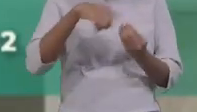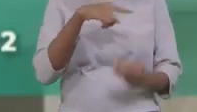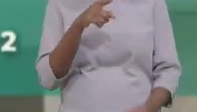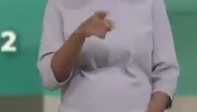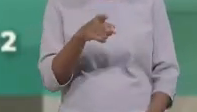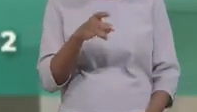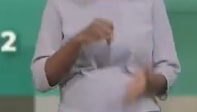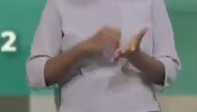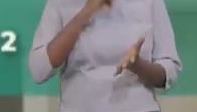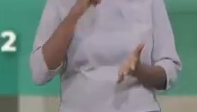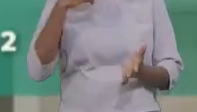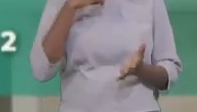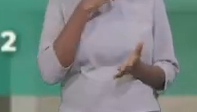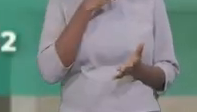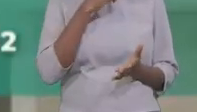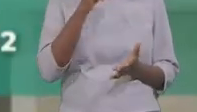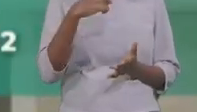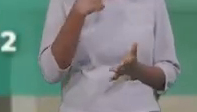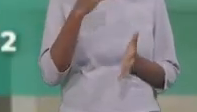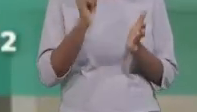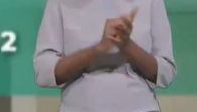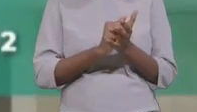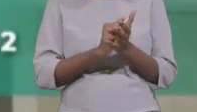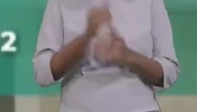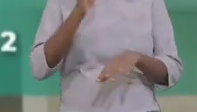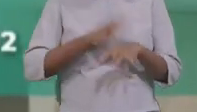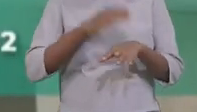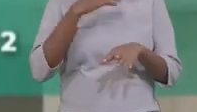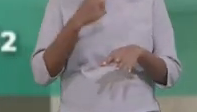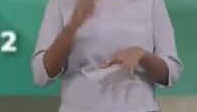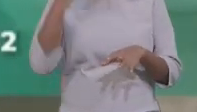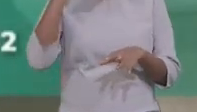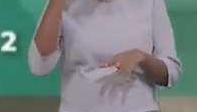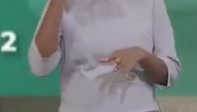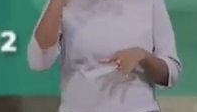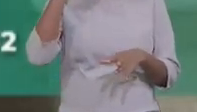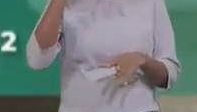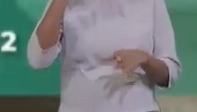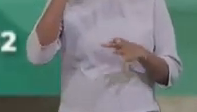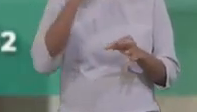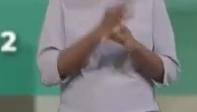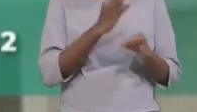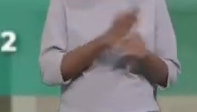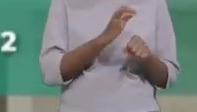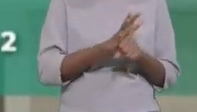te concernant, ce n'est pas un mensonge. Tu le dis sur la base de sa